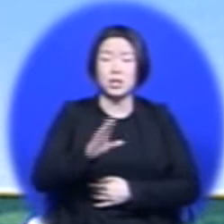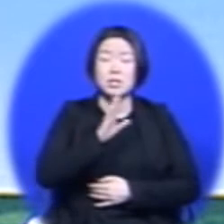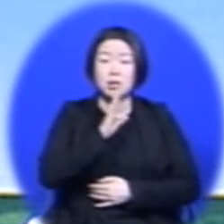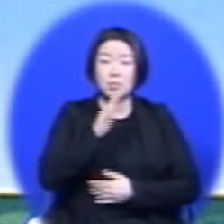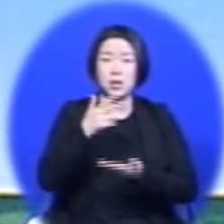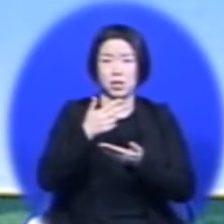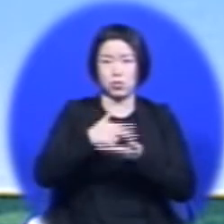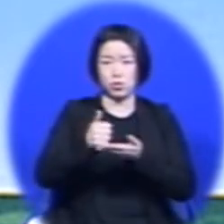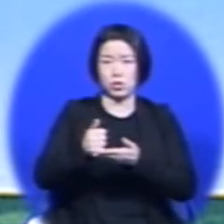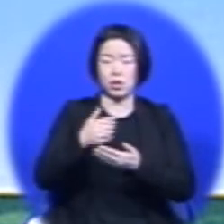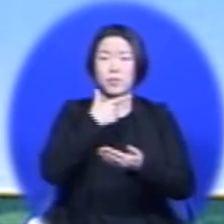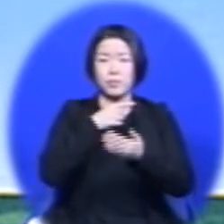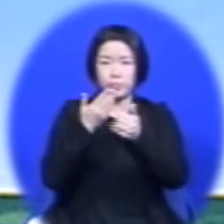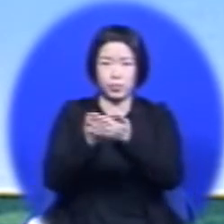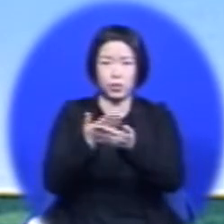주님께 구하세요.